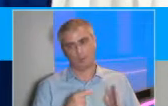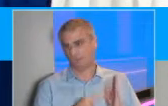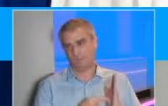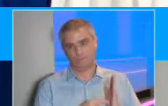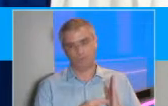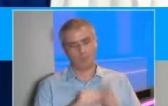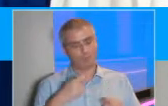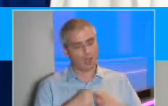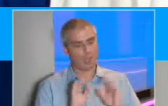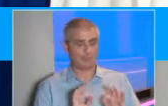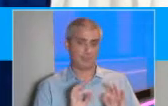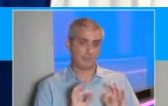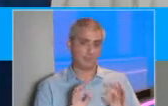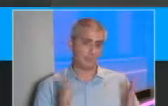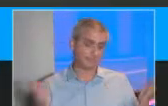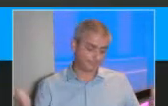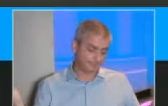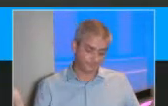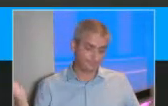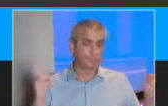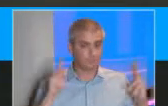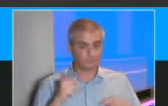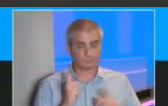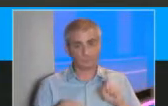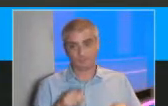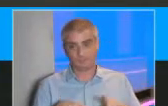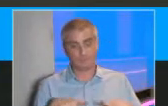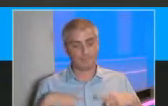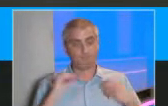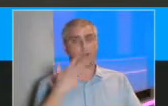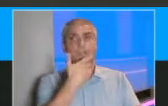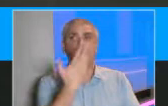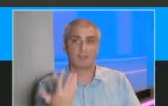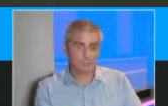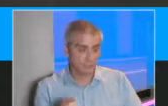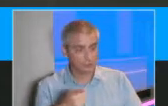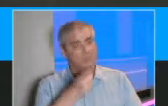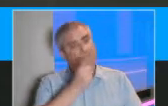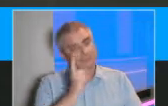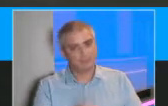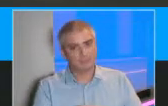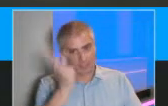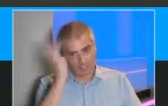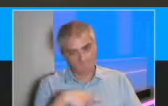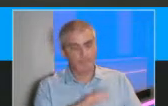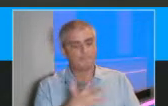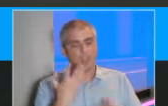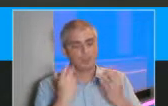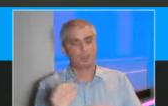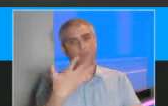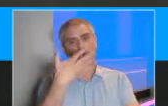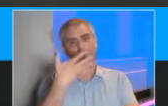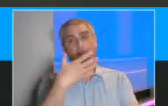מטעמים ענייניים. יש רגעים בחיי מדינה שאתה צריך להבין מה טוב